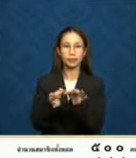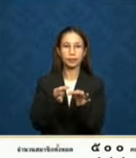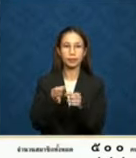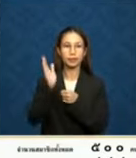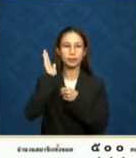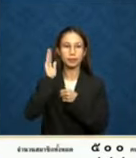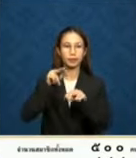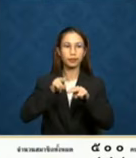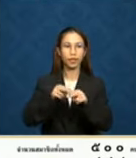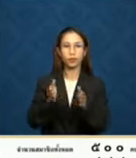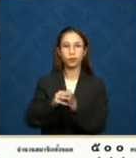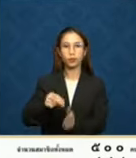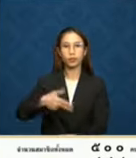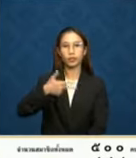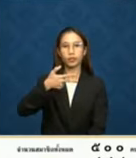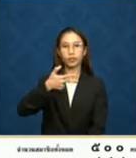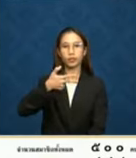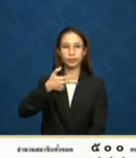สาบนะครับ